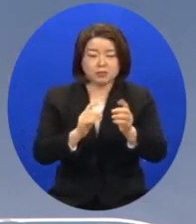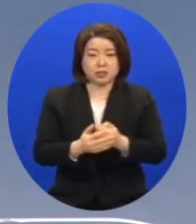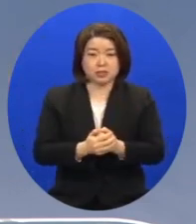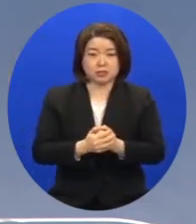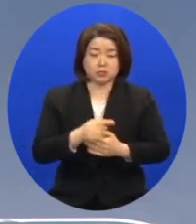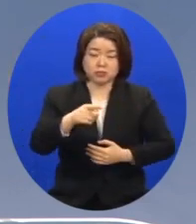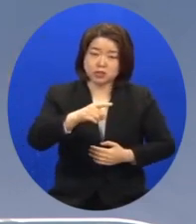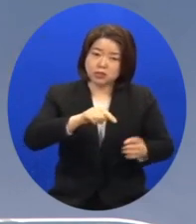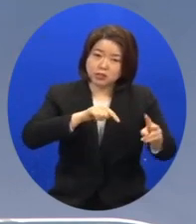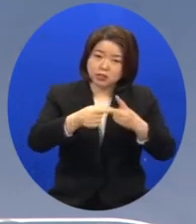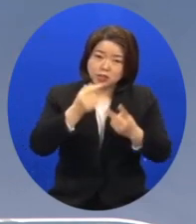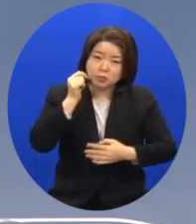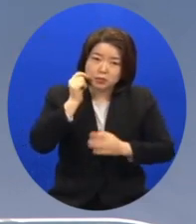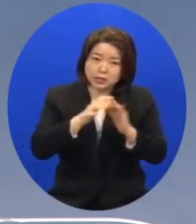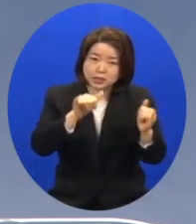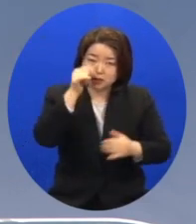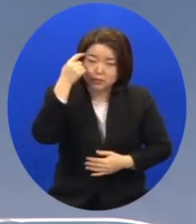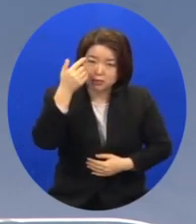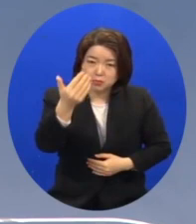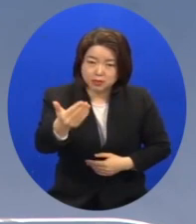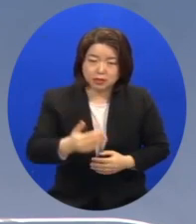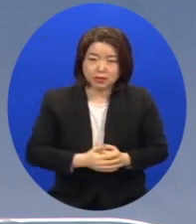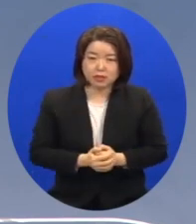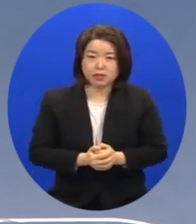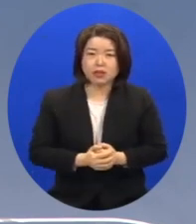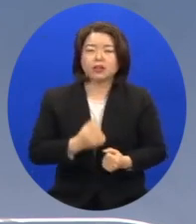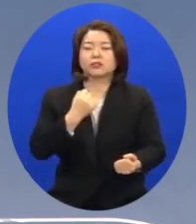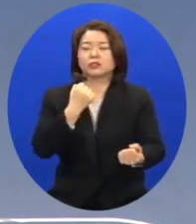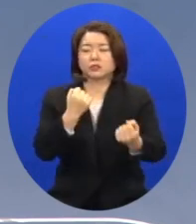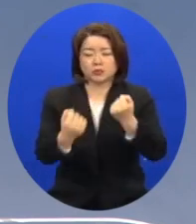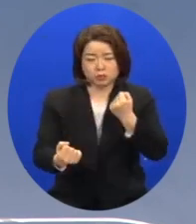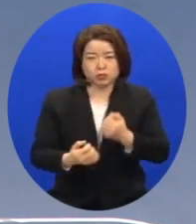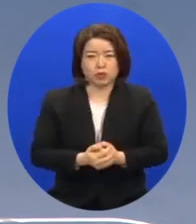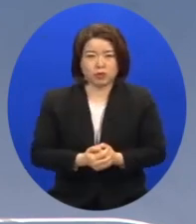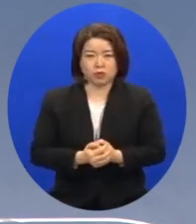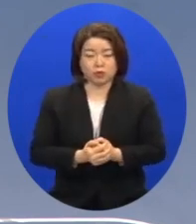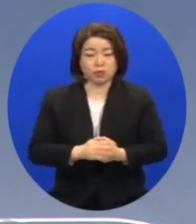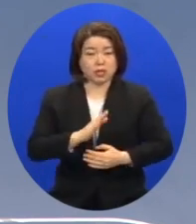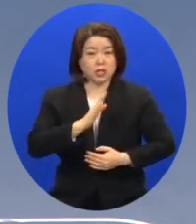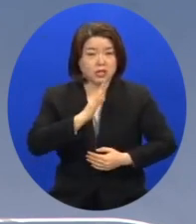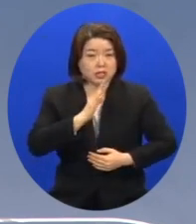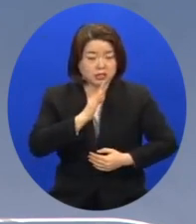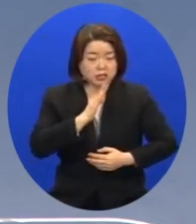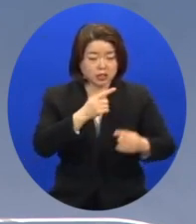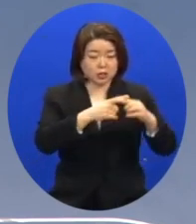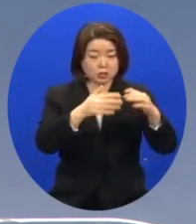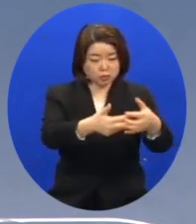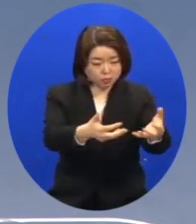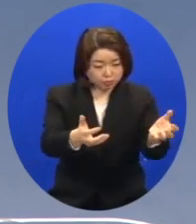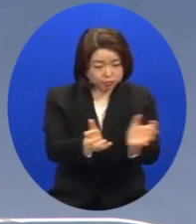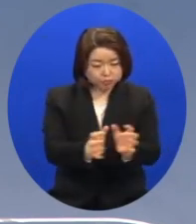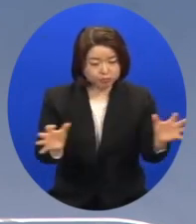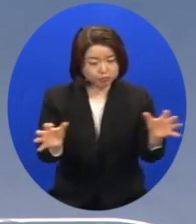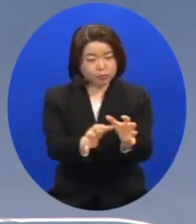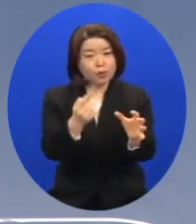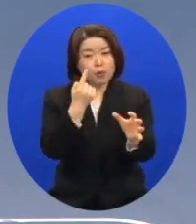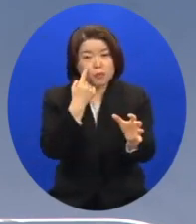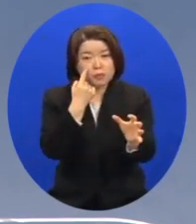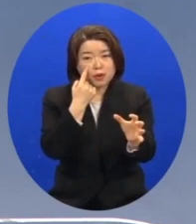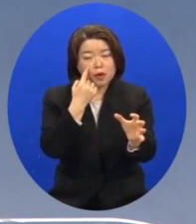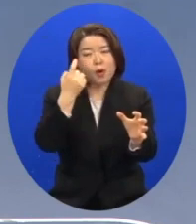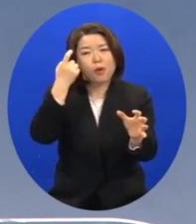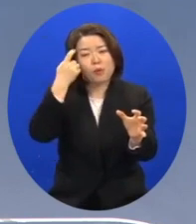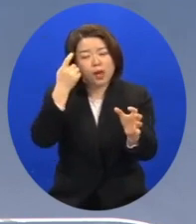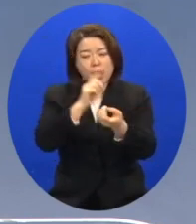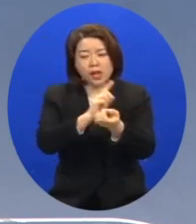못할 사람 있습니까 그런데도 실제로 교회 공동체로 모여 보면 왜 그렇게 서로